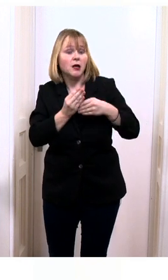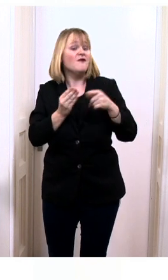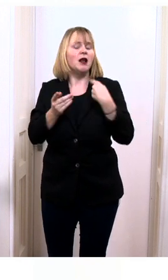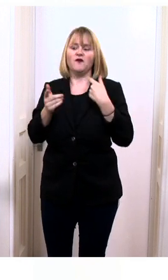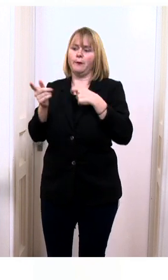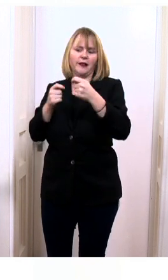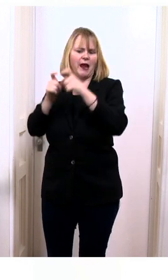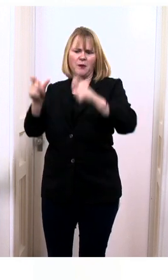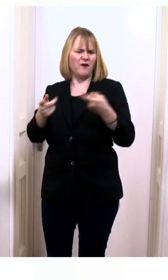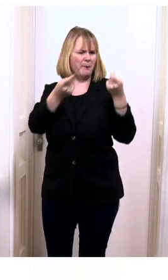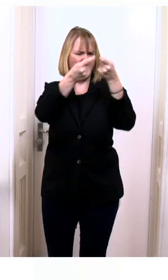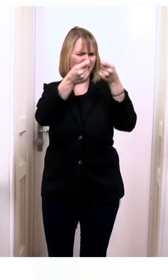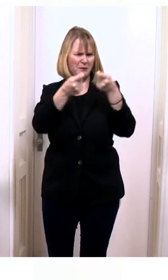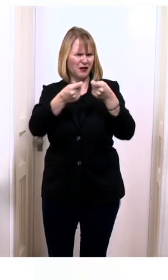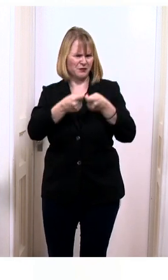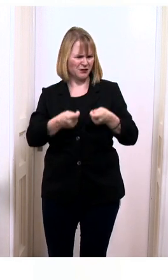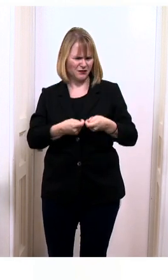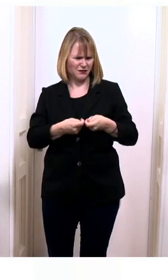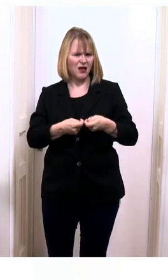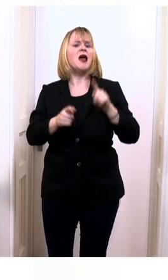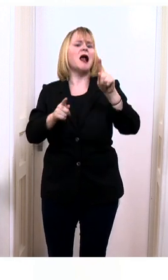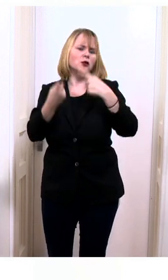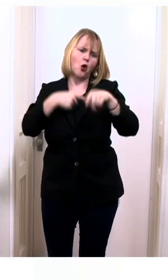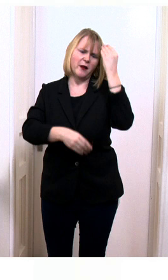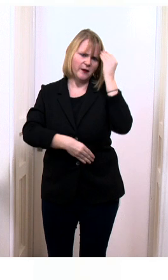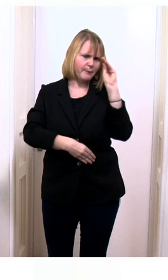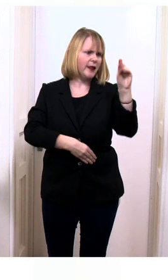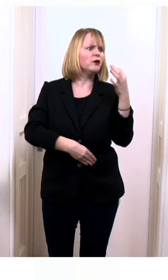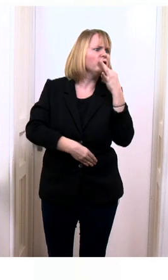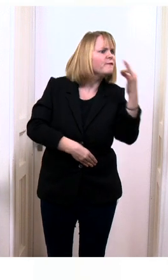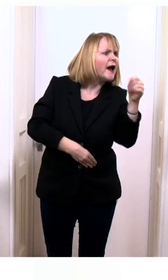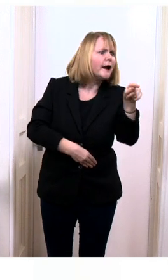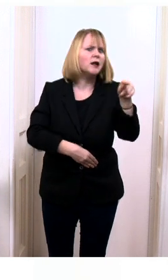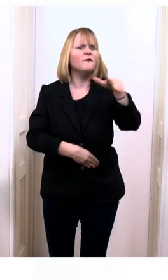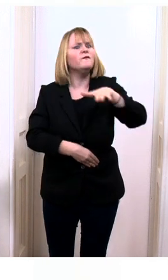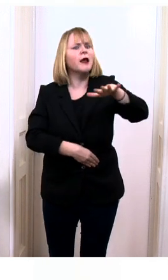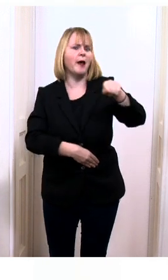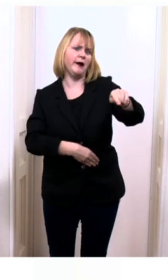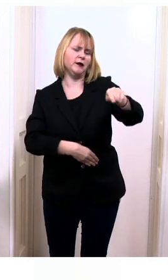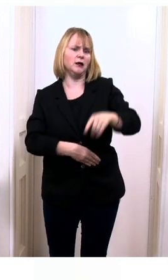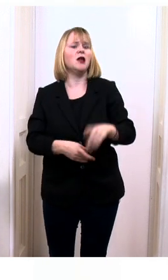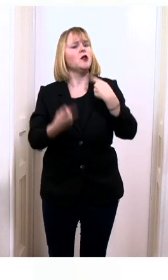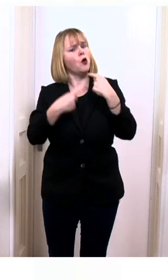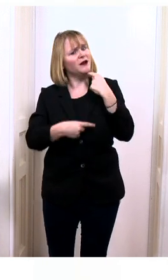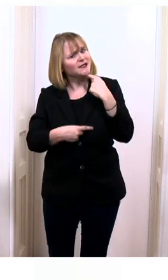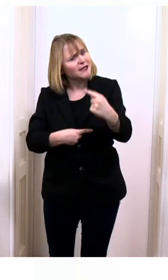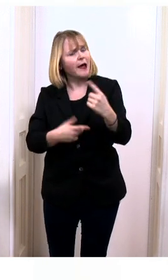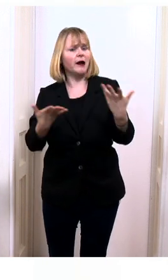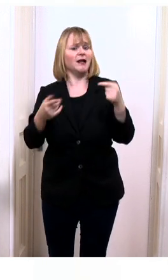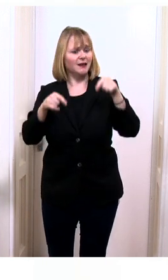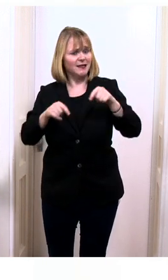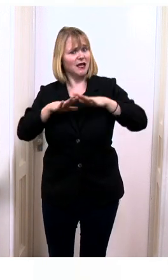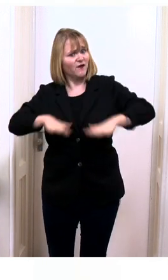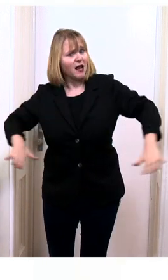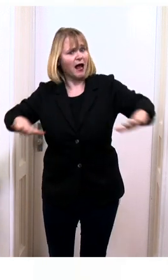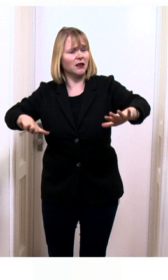immer die Möglichkeit, sich bei den Gemeinden zu melden. Ich möchte nochmals betonen, das Land versucht, die